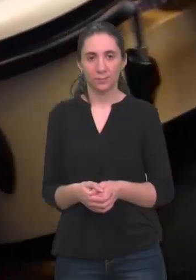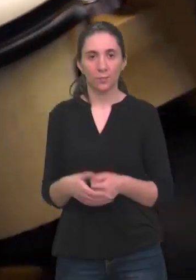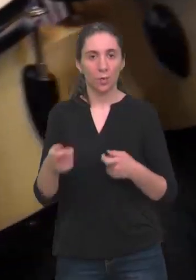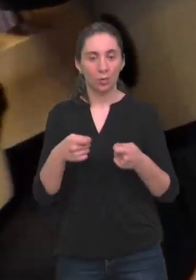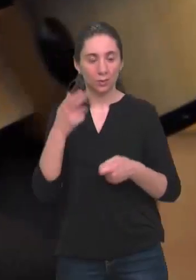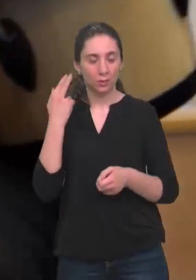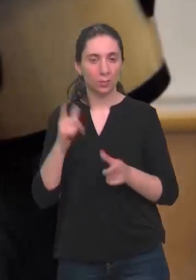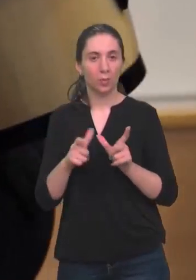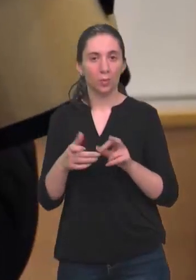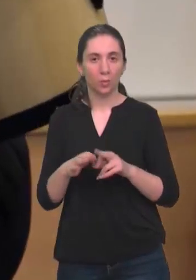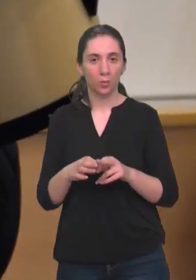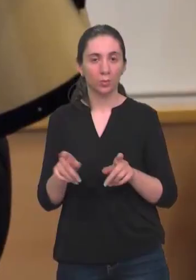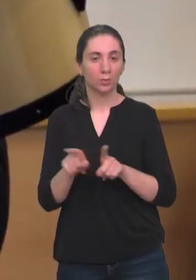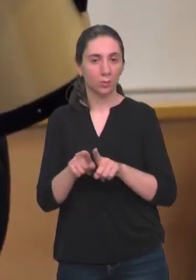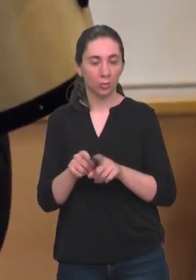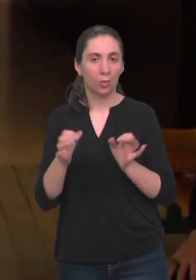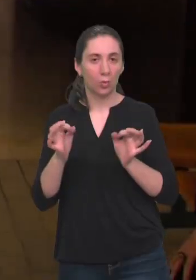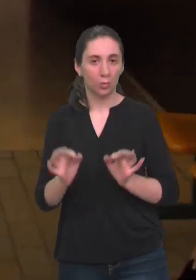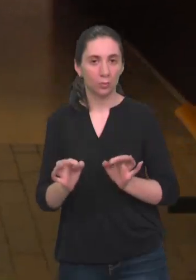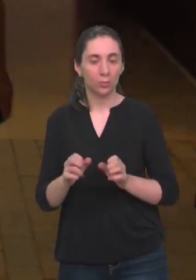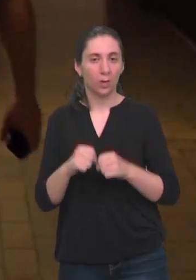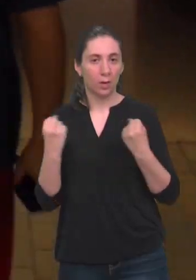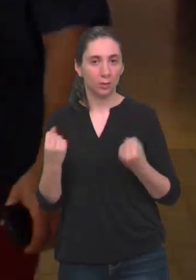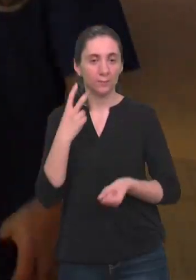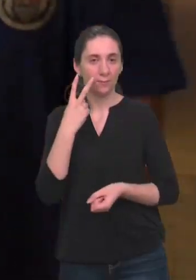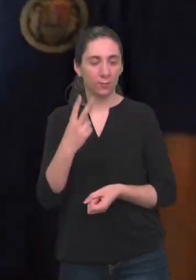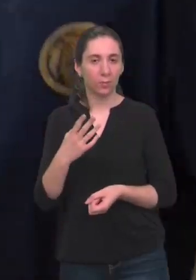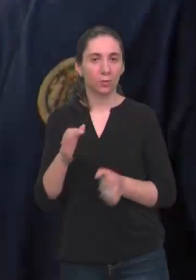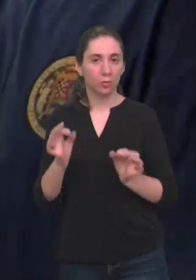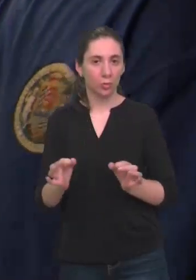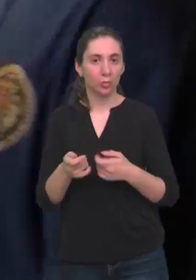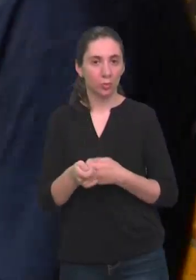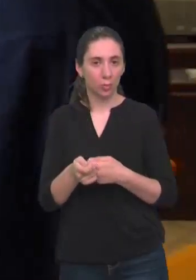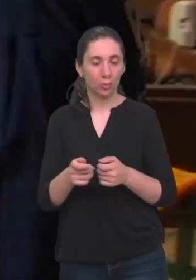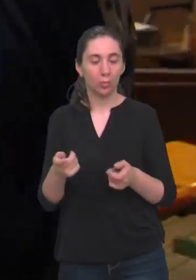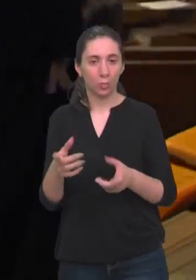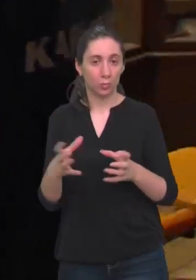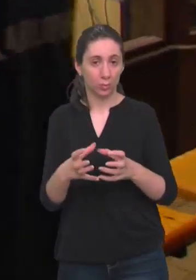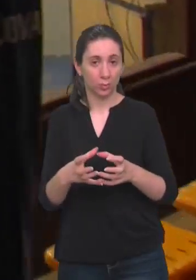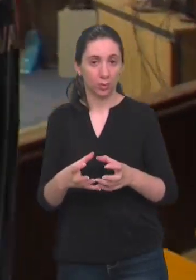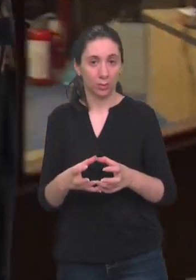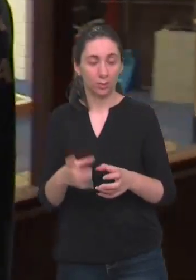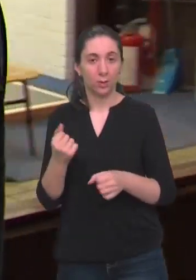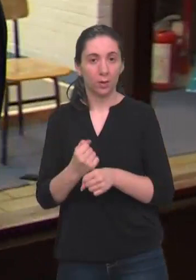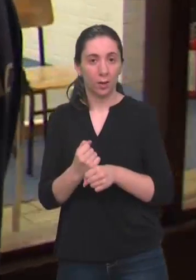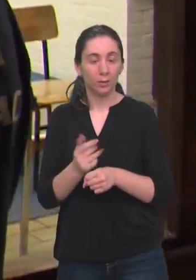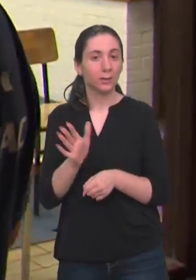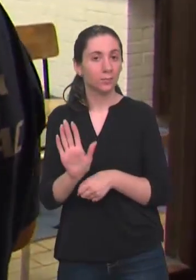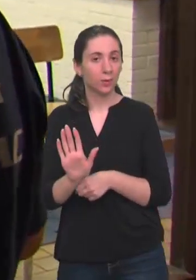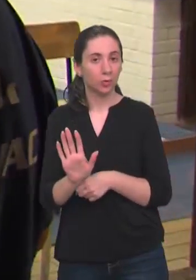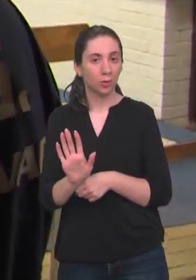Udruga slijepih uska također osigurava razvoj i vidljivost socijalnih usluga u zajednici. Djeluje na